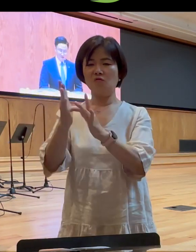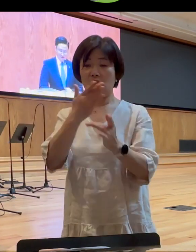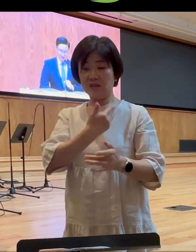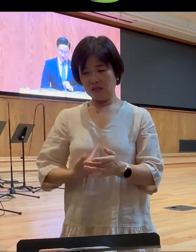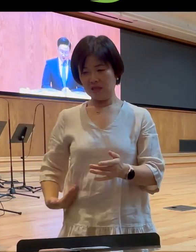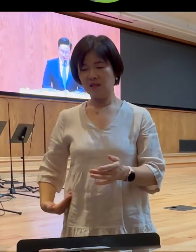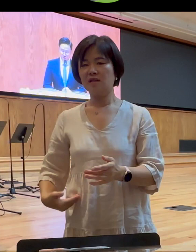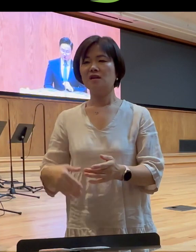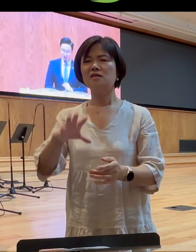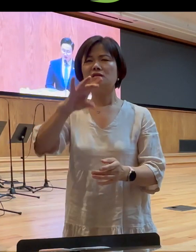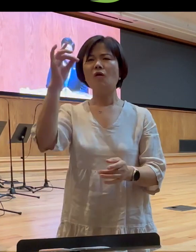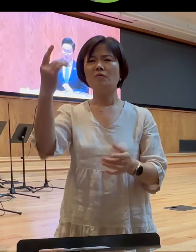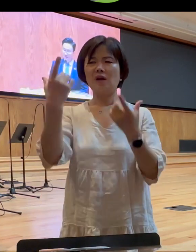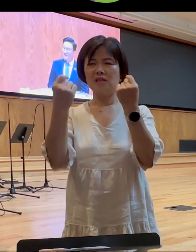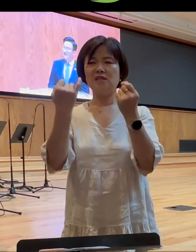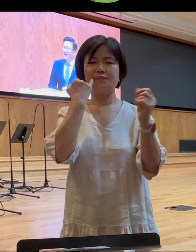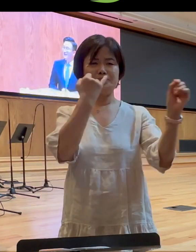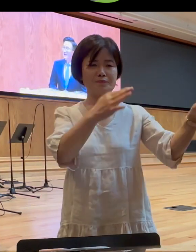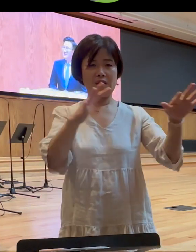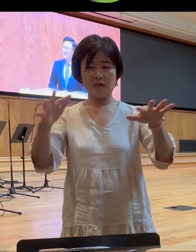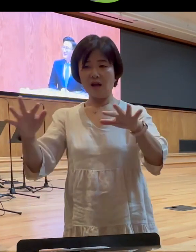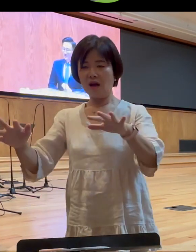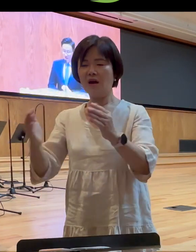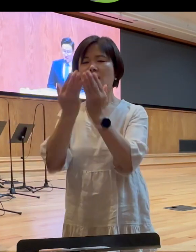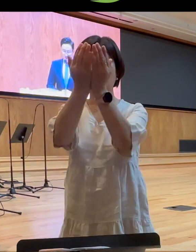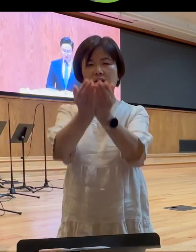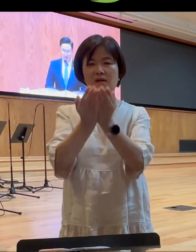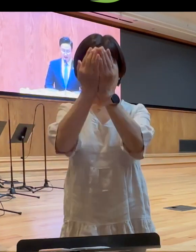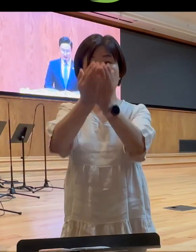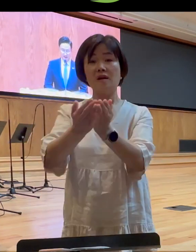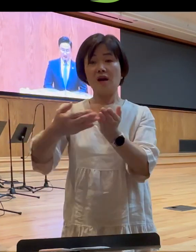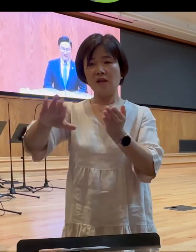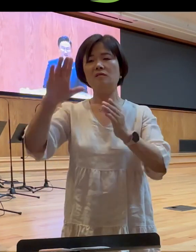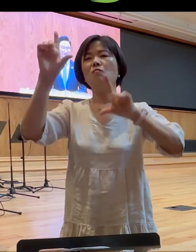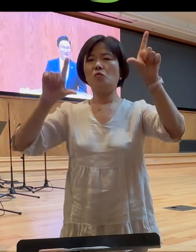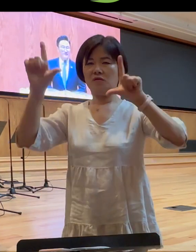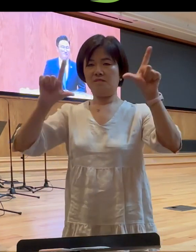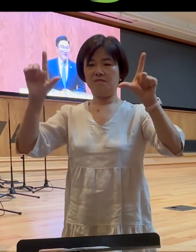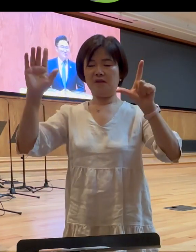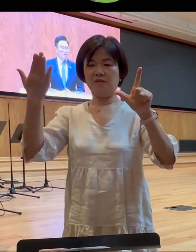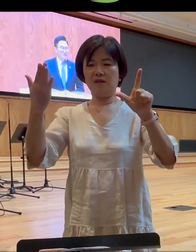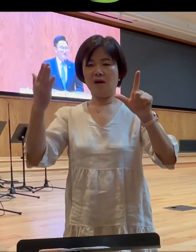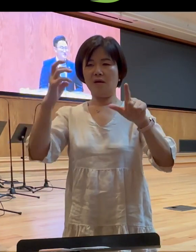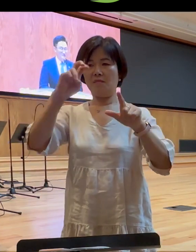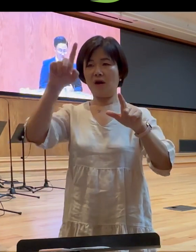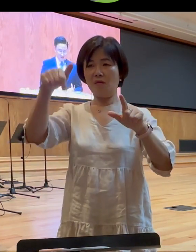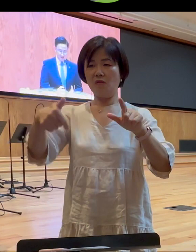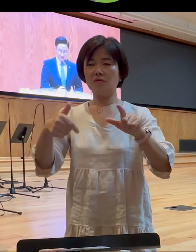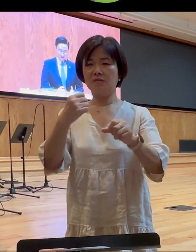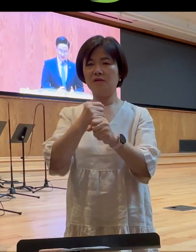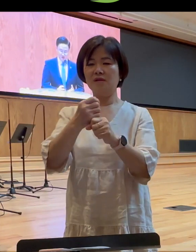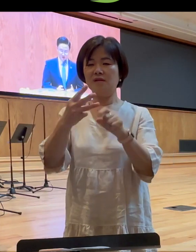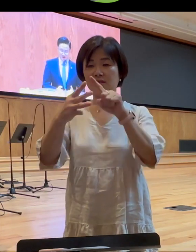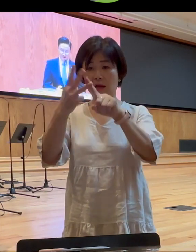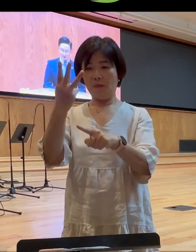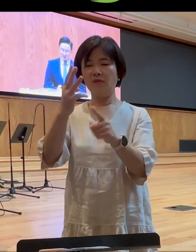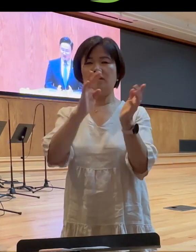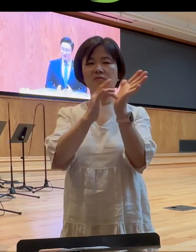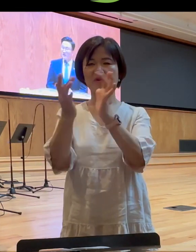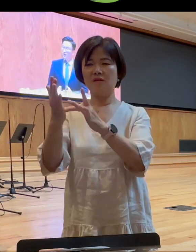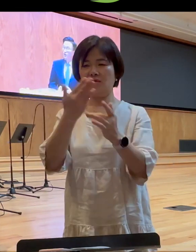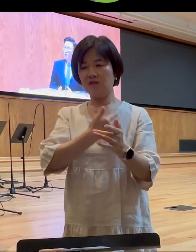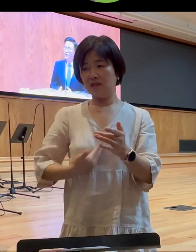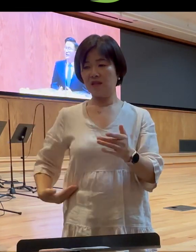제자들이 처음으로 갈릴리 바다를 항해하는 장면입니다. 마가복음에서는 3차례 예수님께서